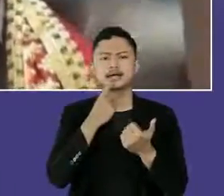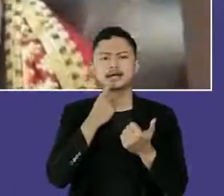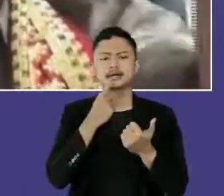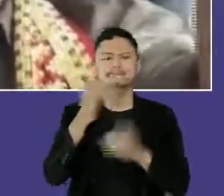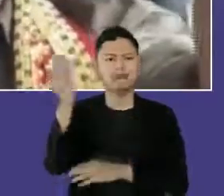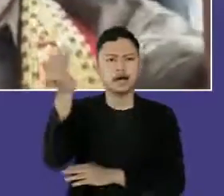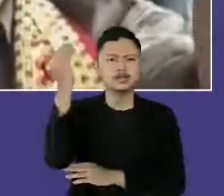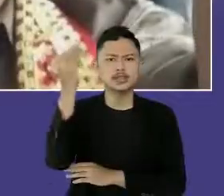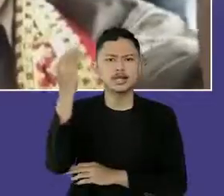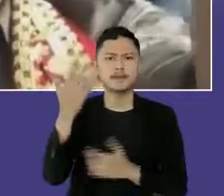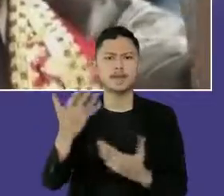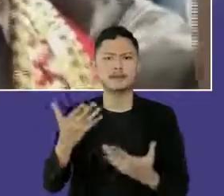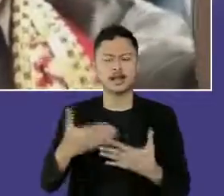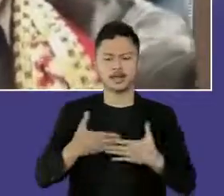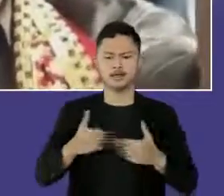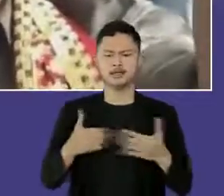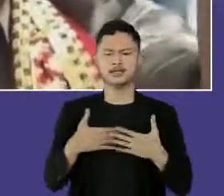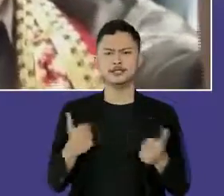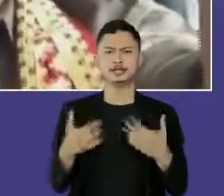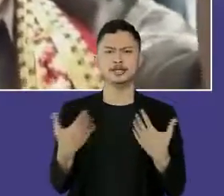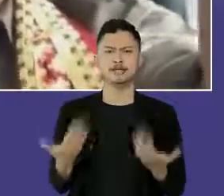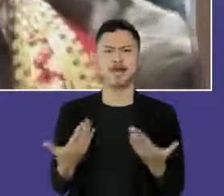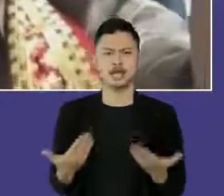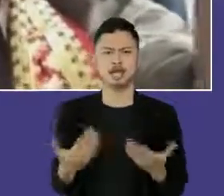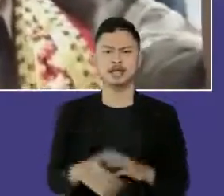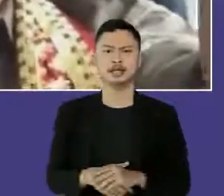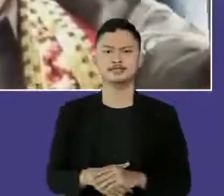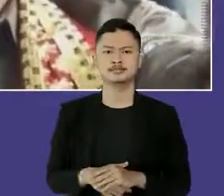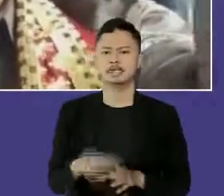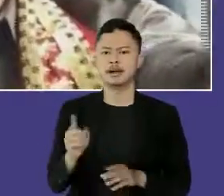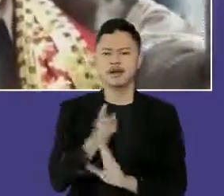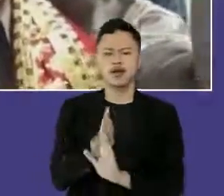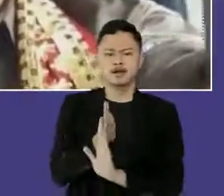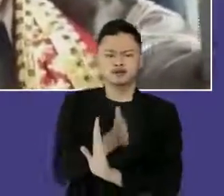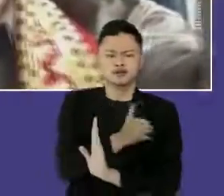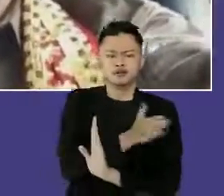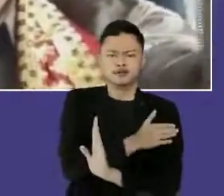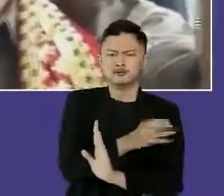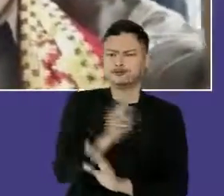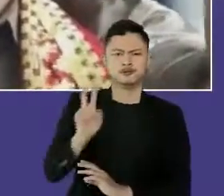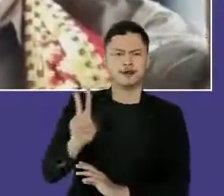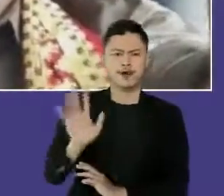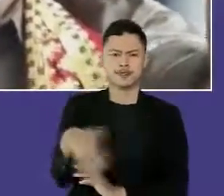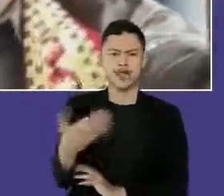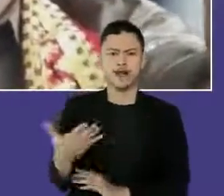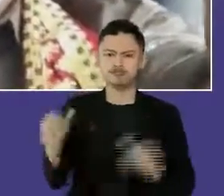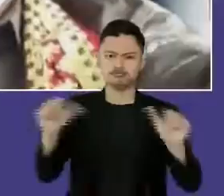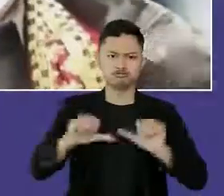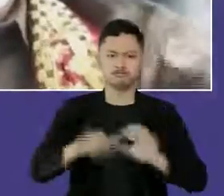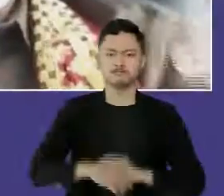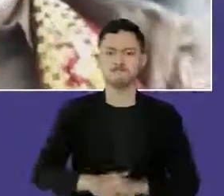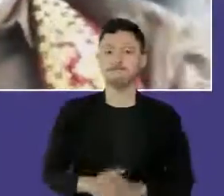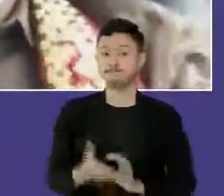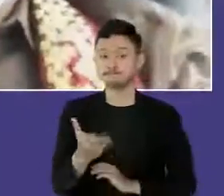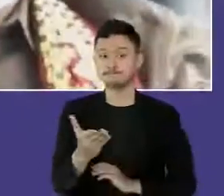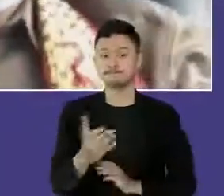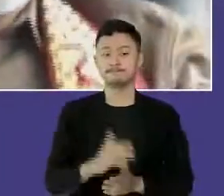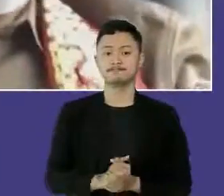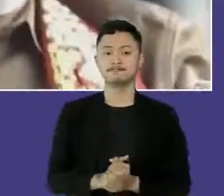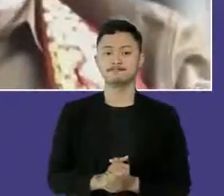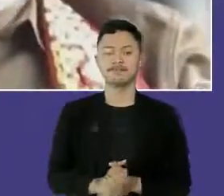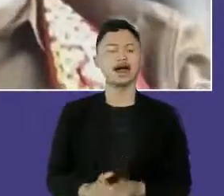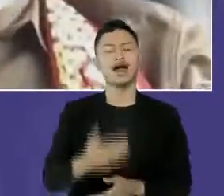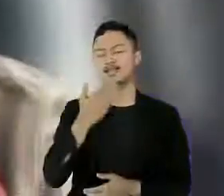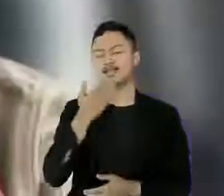pariwisata persiapan untuk bangkit kembali ini ya setelah 2 tahun pandemi COVID-19. Silakan Pak Menteri. Jadi